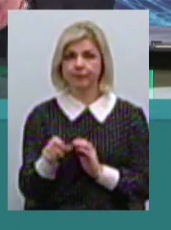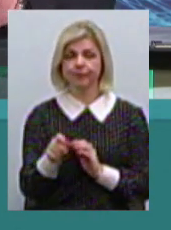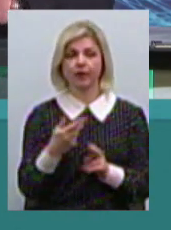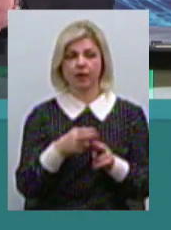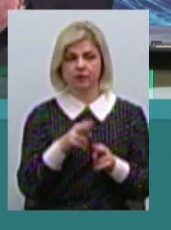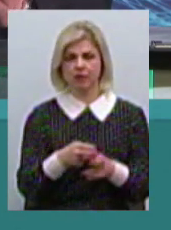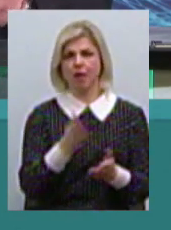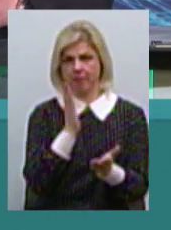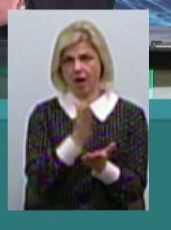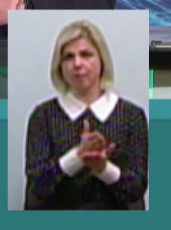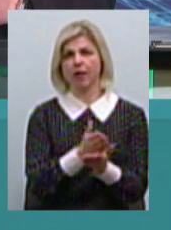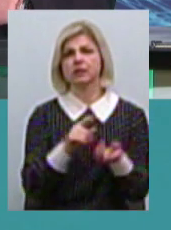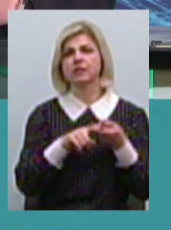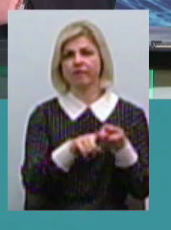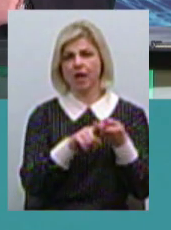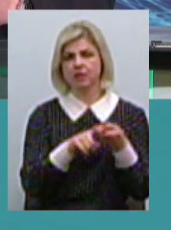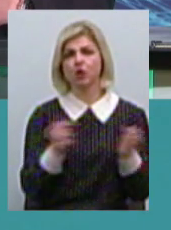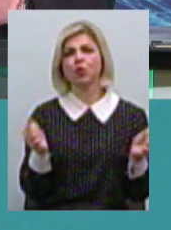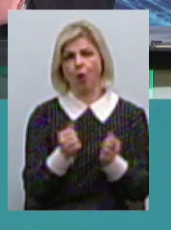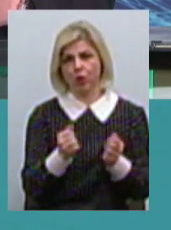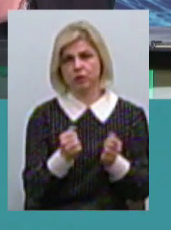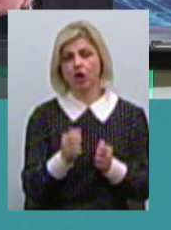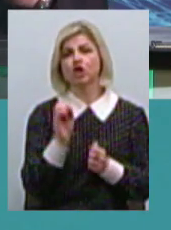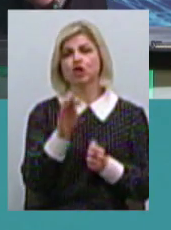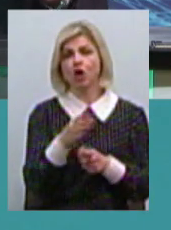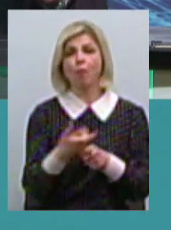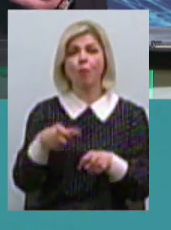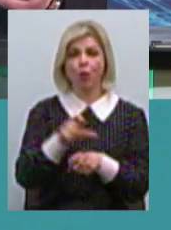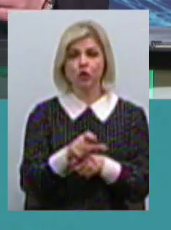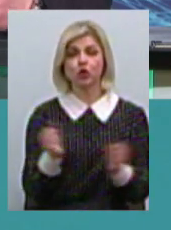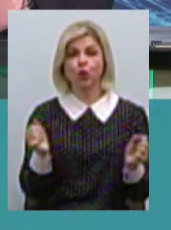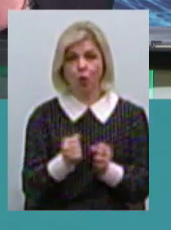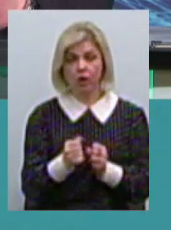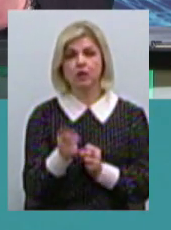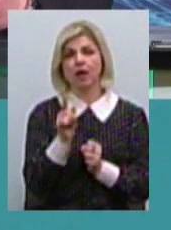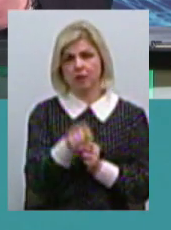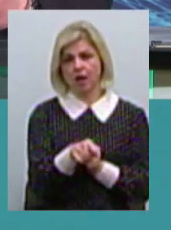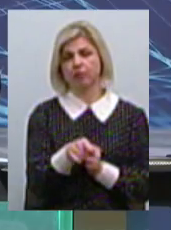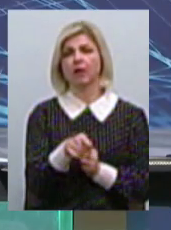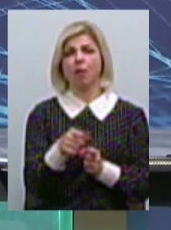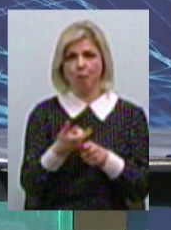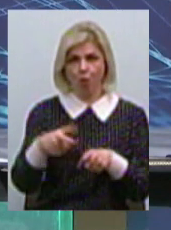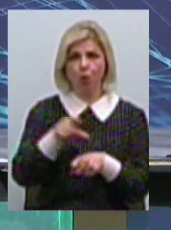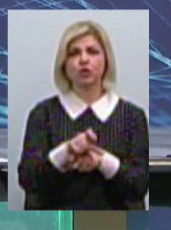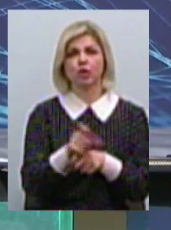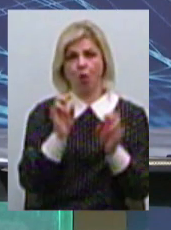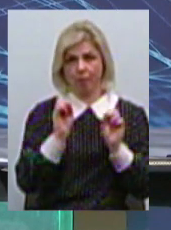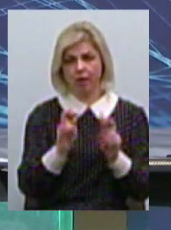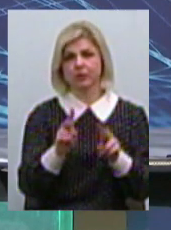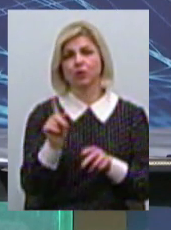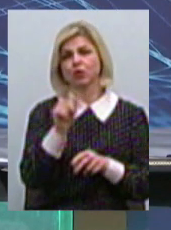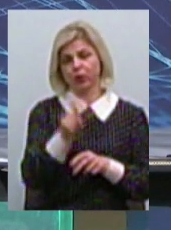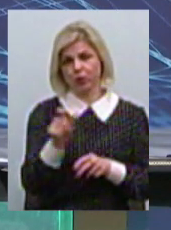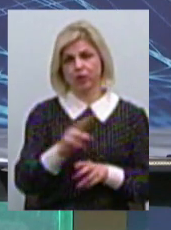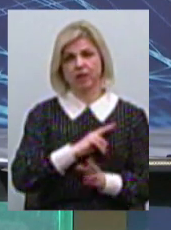пряме відношення до швидкісного режиму. Чим більше швидкісний режим, тим більше вірогідність того, що люди загинуть